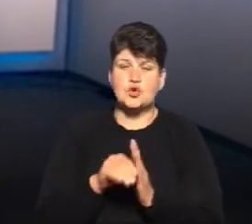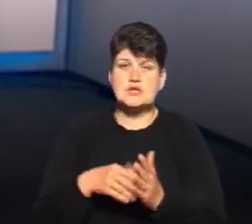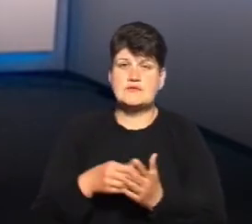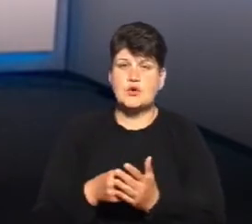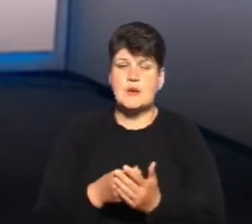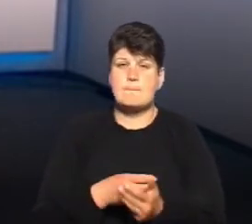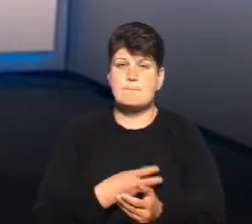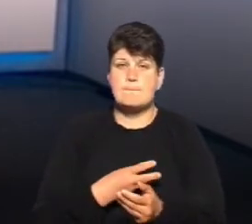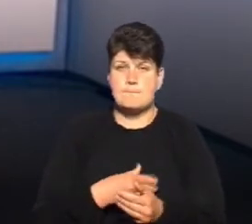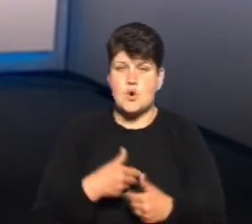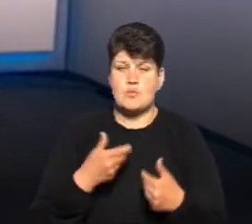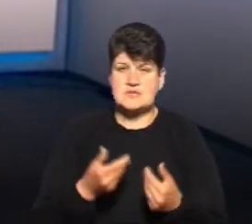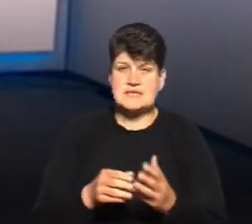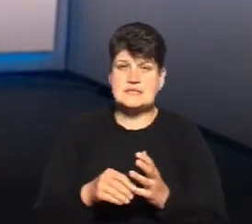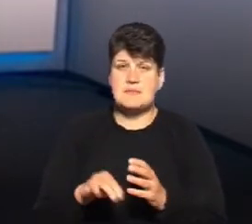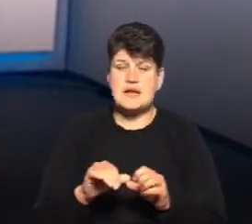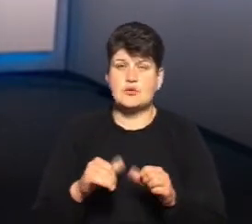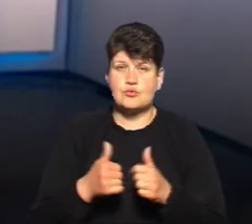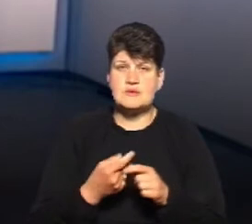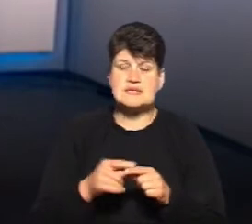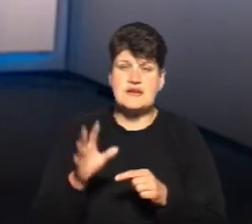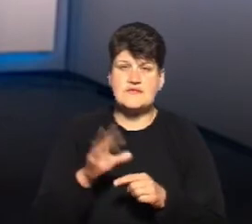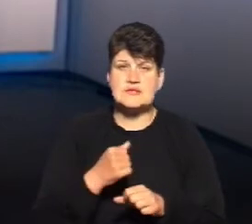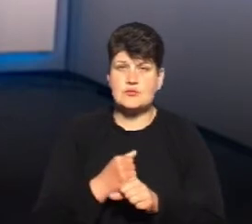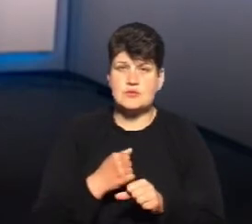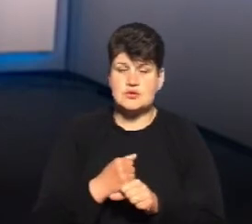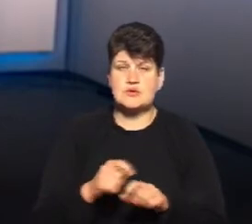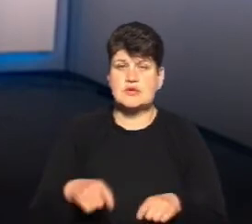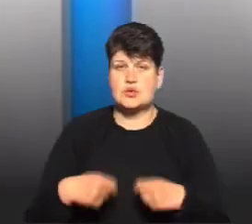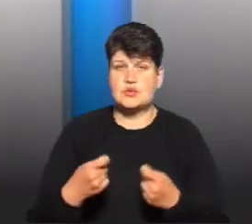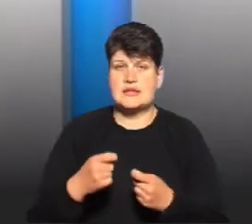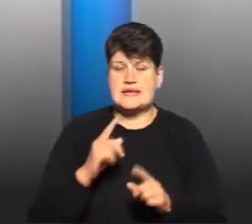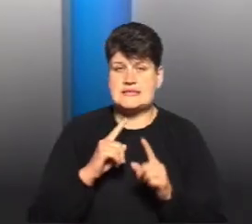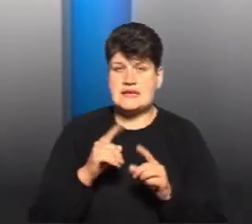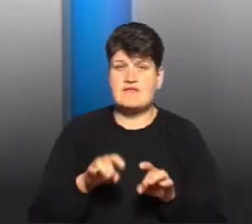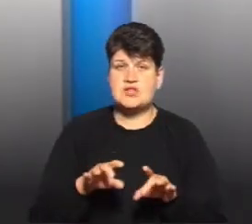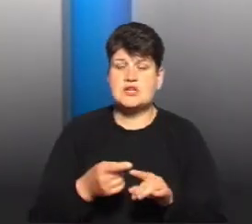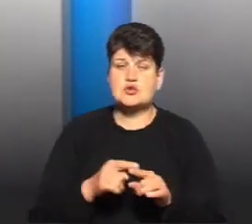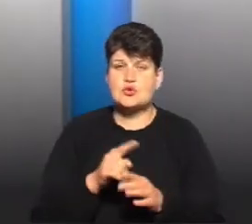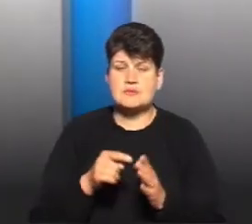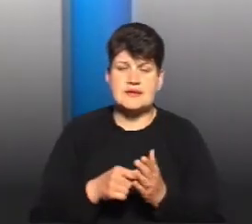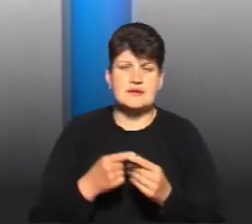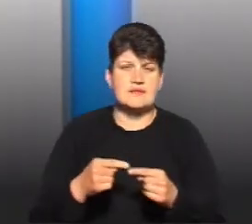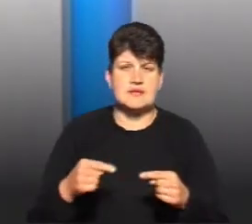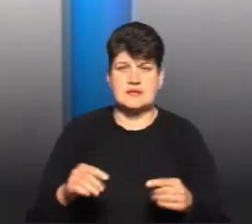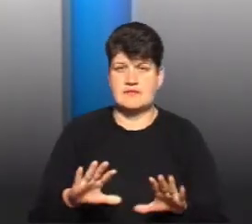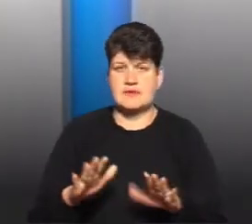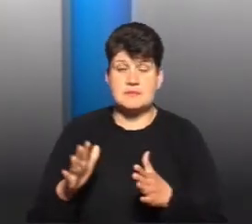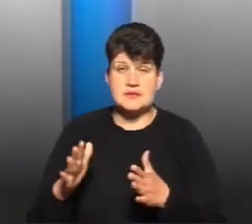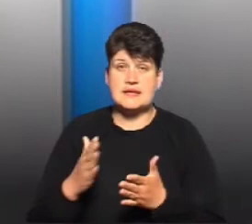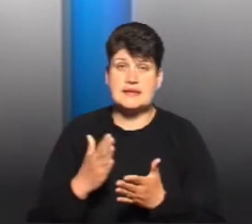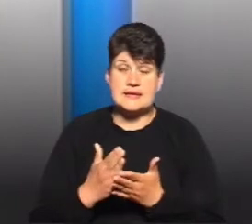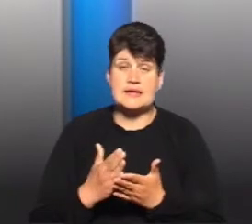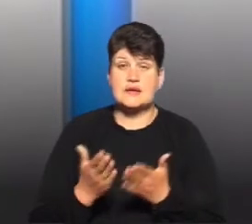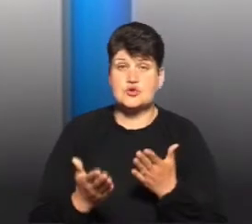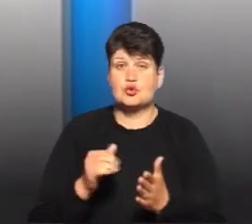земельні комісії, земельна комісія також це все опрацьовує і доносить до сесії. Тобто вирішення цього питання є в будь-якому випадку. Просто є, якщо є документи, це добре, це